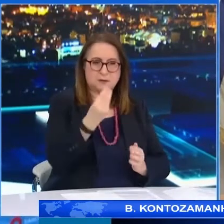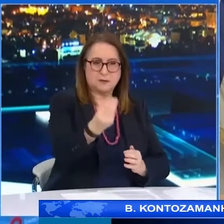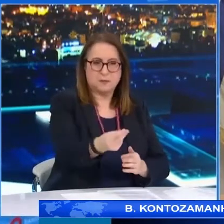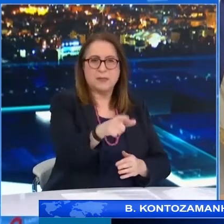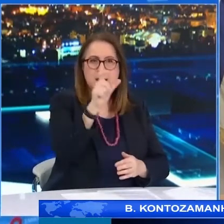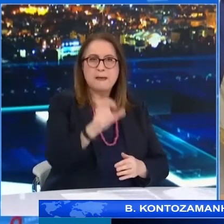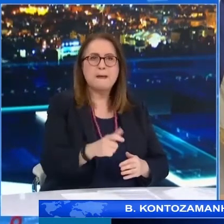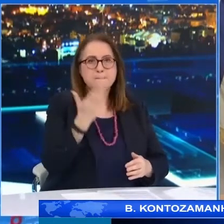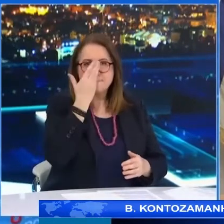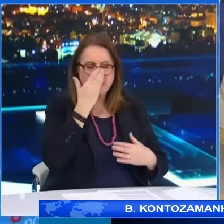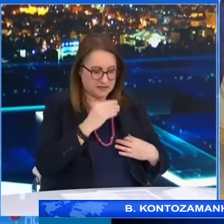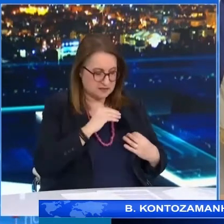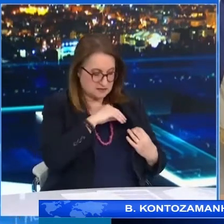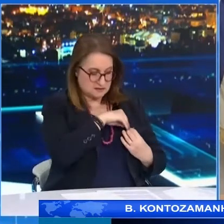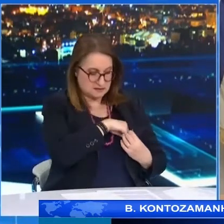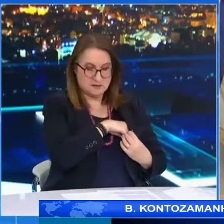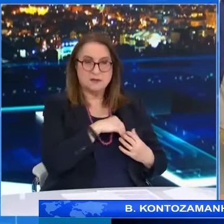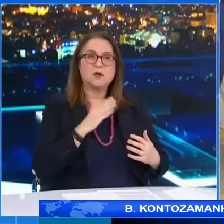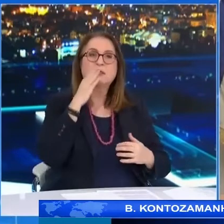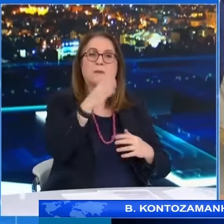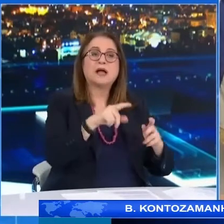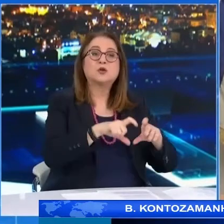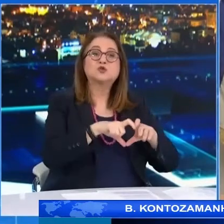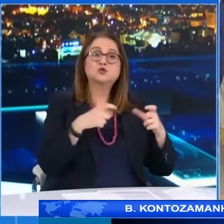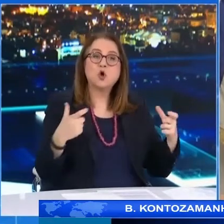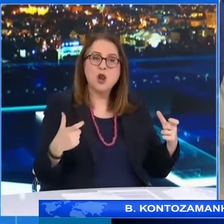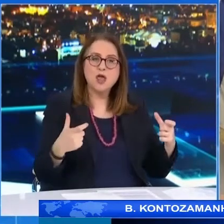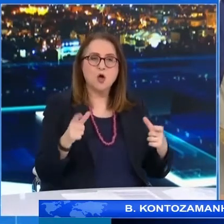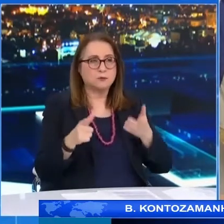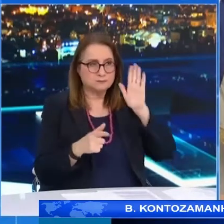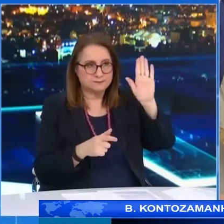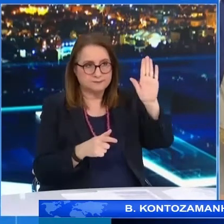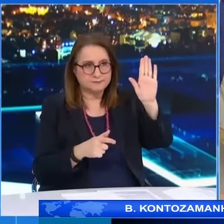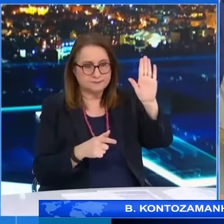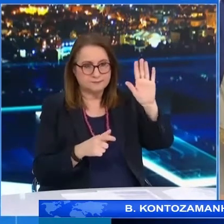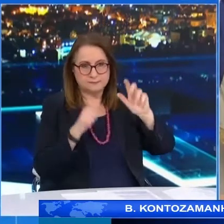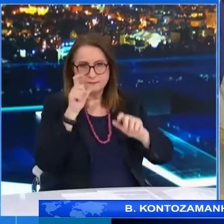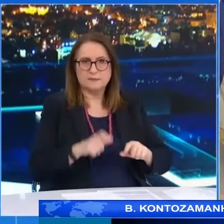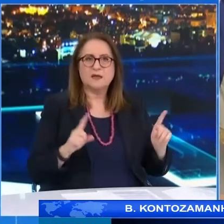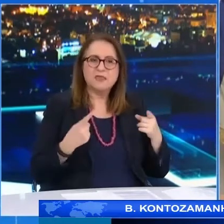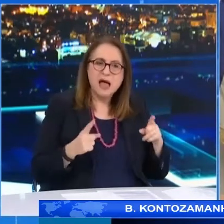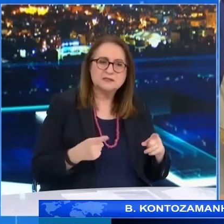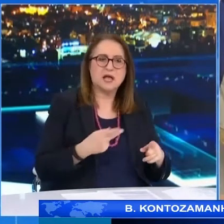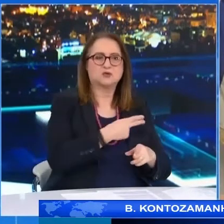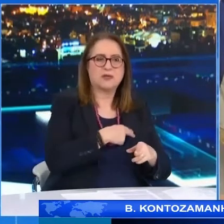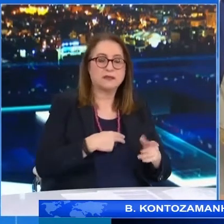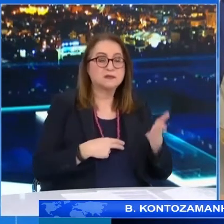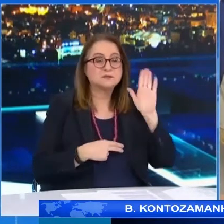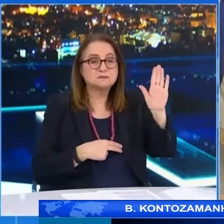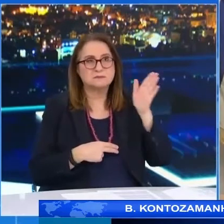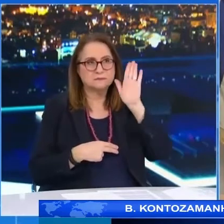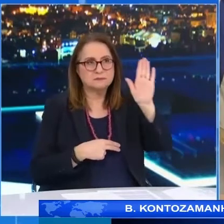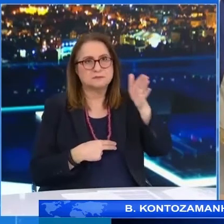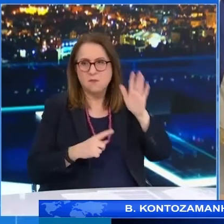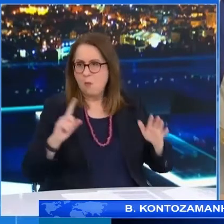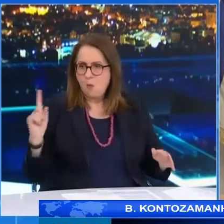επιδεικνύει στον εκπαιδευτικό της τάξης που είναι επιφορτισμένος με το παρουσιολόγιο. Όσοι μαθητές προκύπτουν θετικοί, θα πρέπει